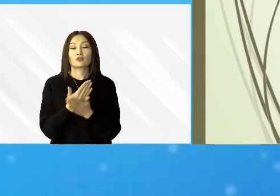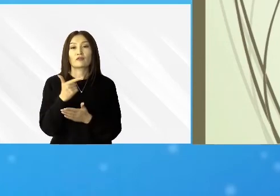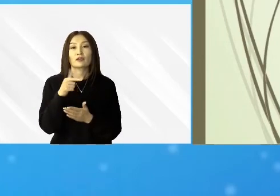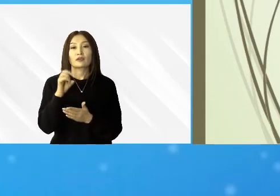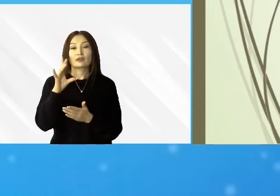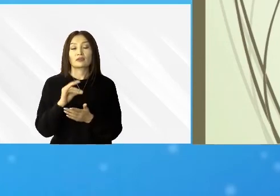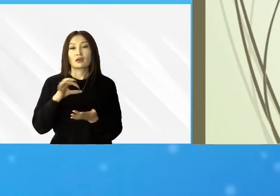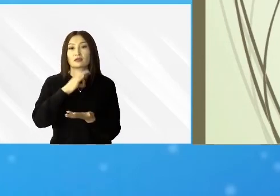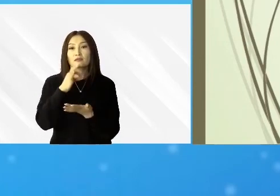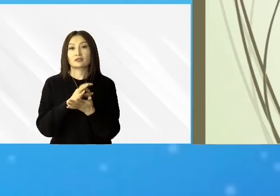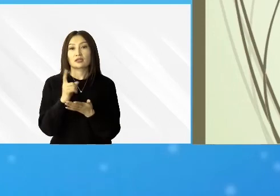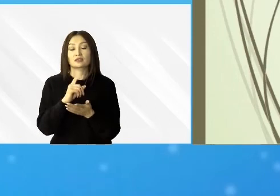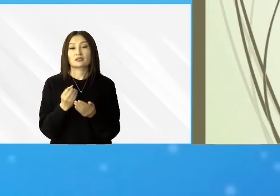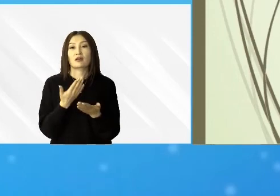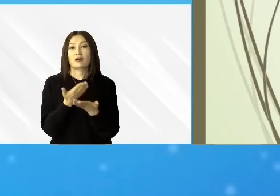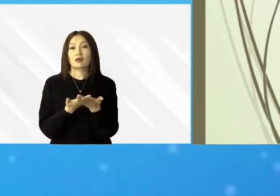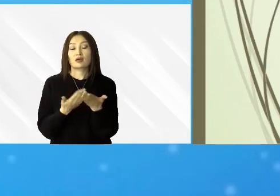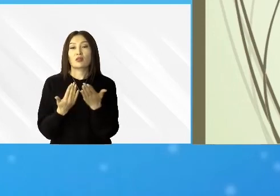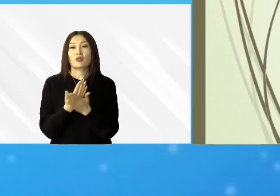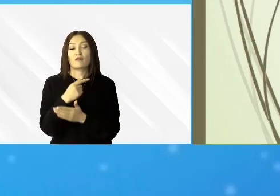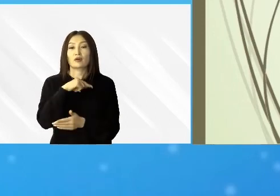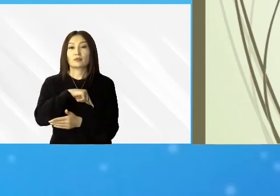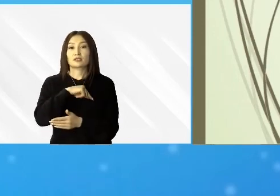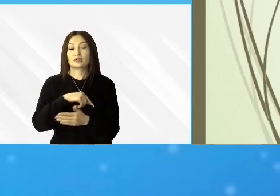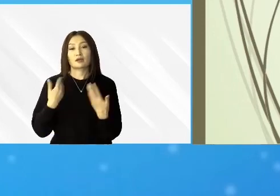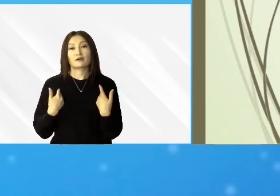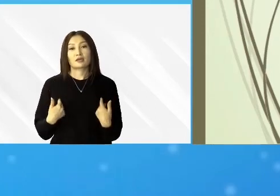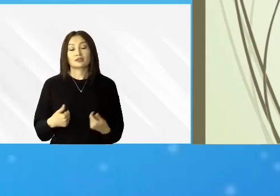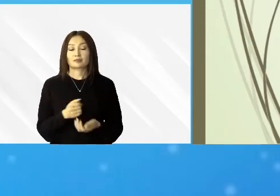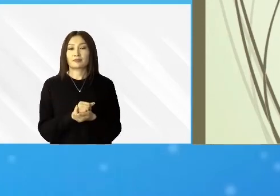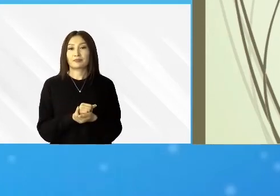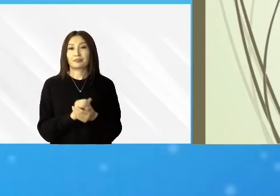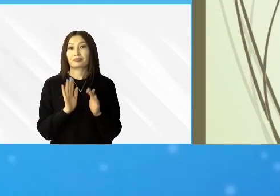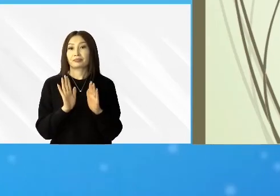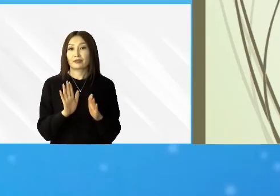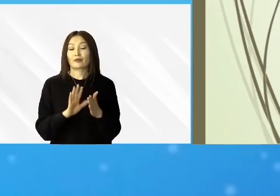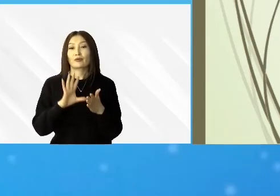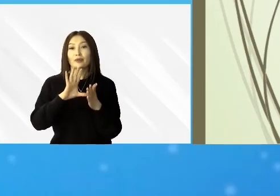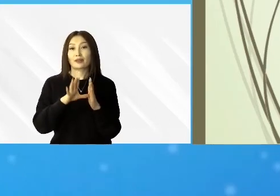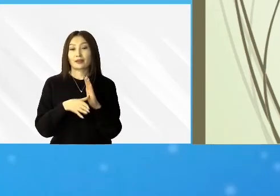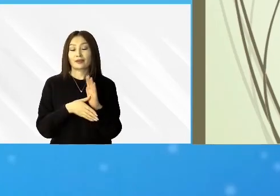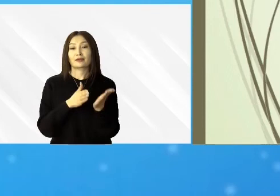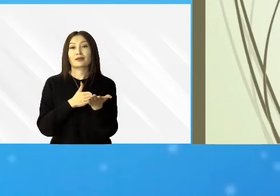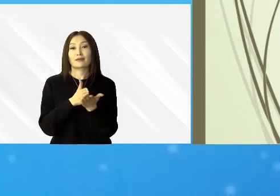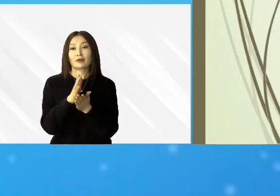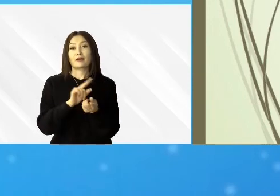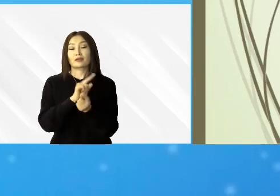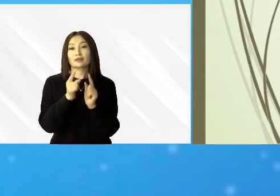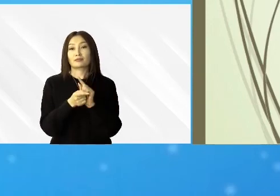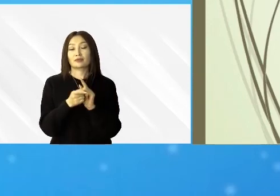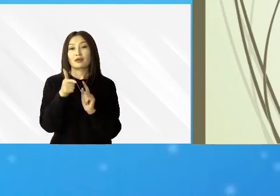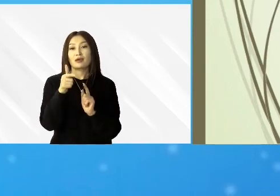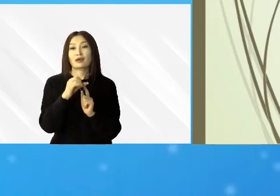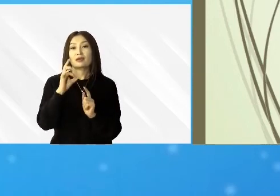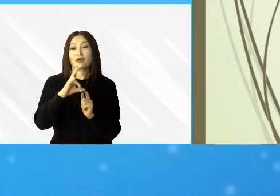гены, ответственные за проявление новых признаков организмов. Такое длительное направленное изменение